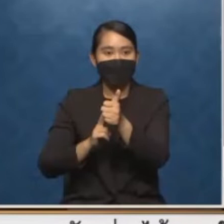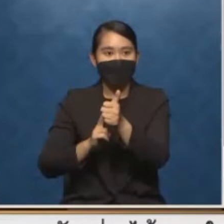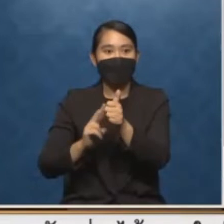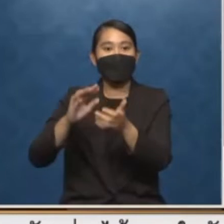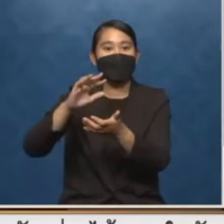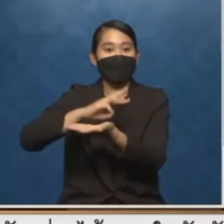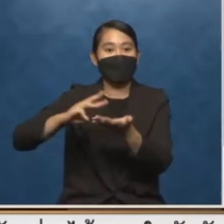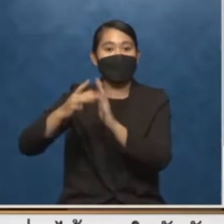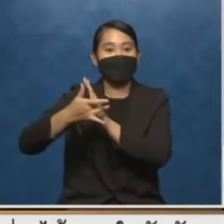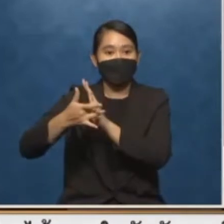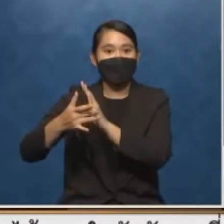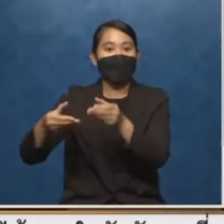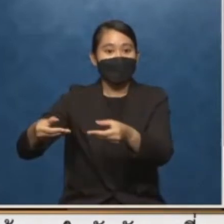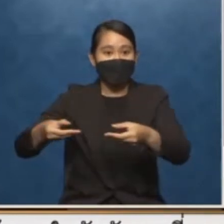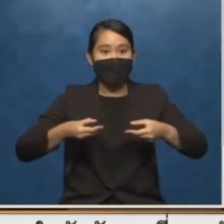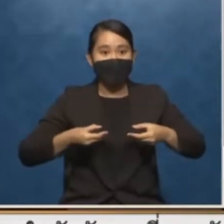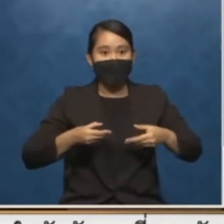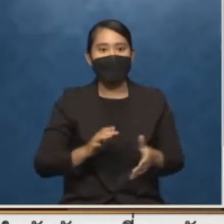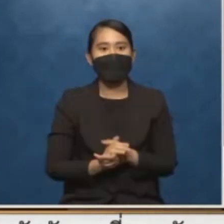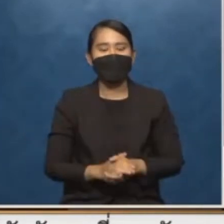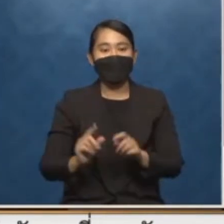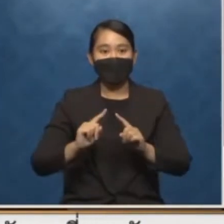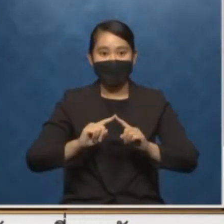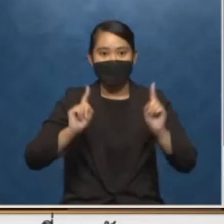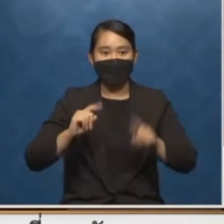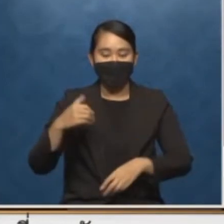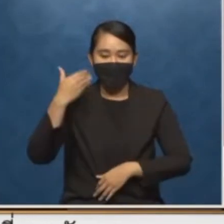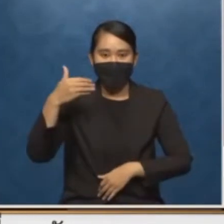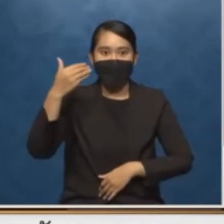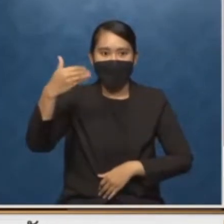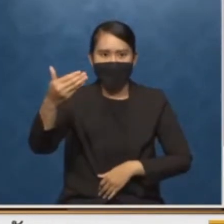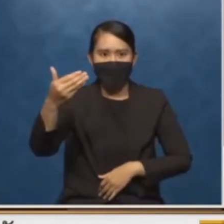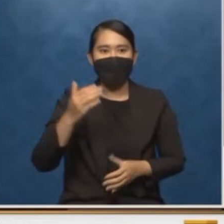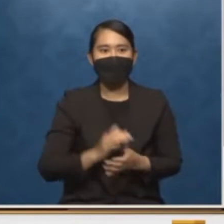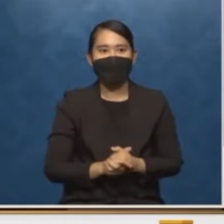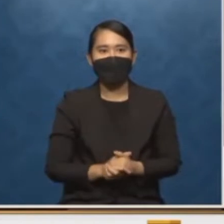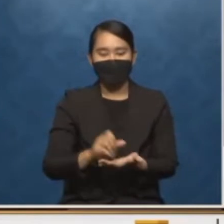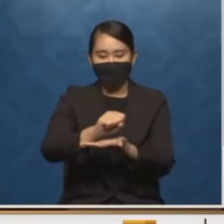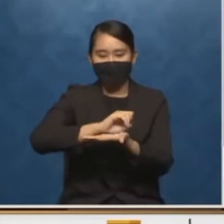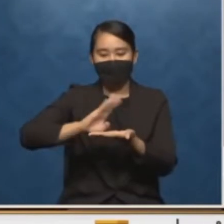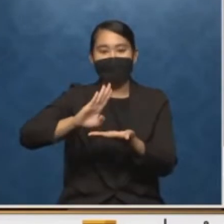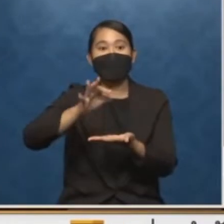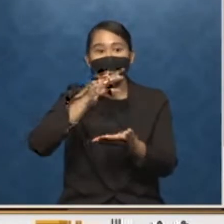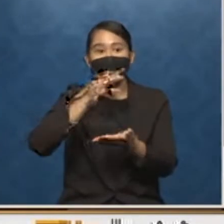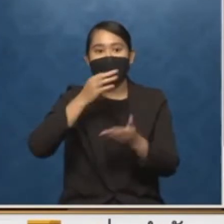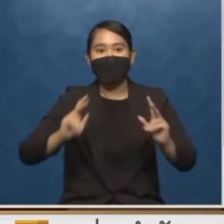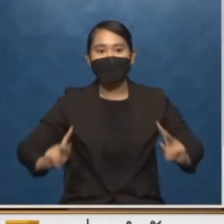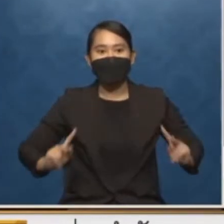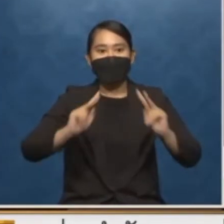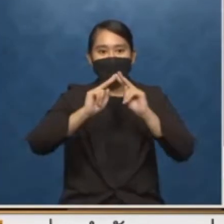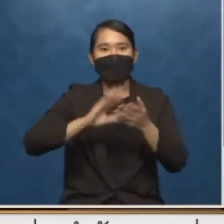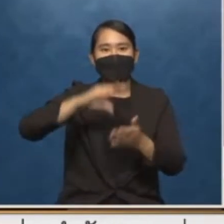ดแต่ต่อมาน่ะอะไรของสถาบันอาชีวศึกษากระทรวงศึกษาธิการต